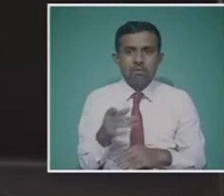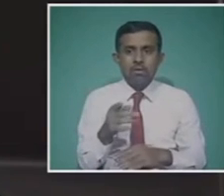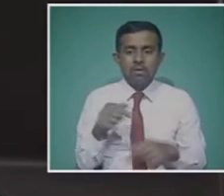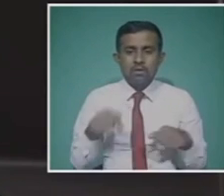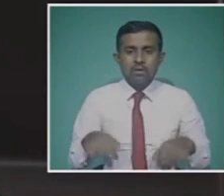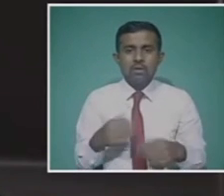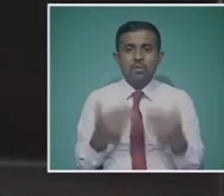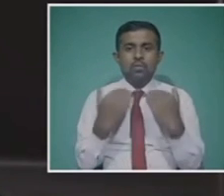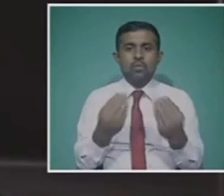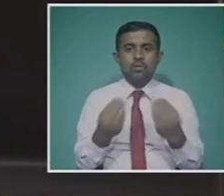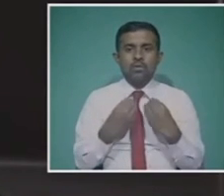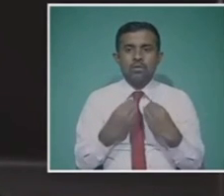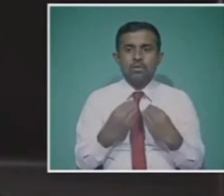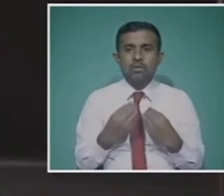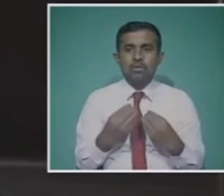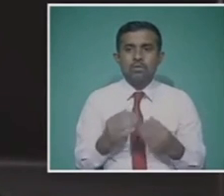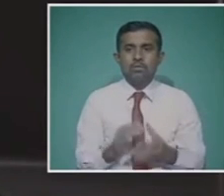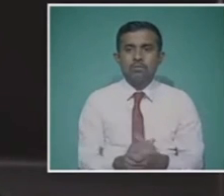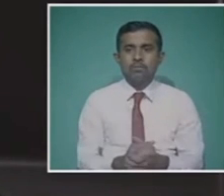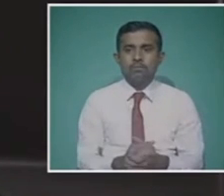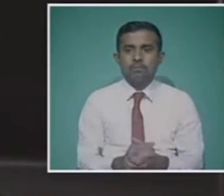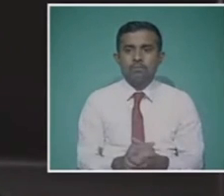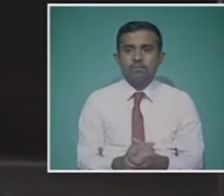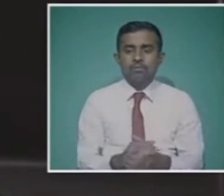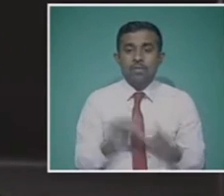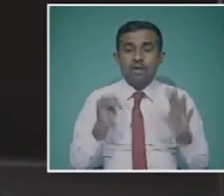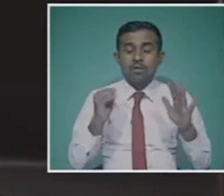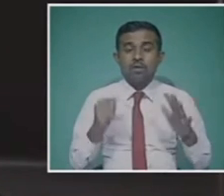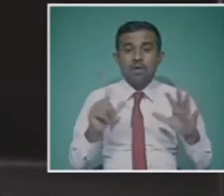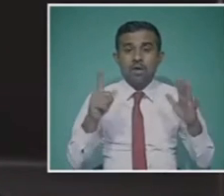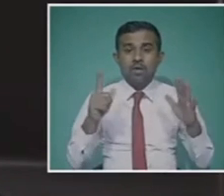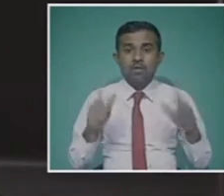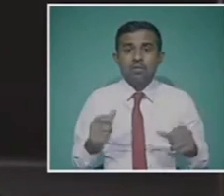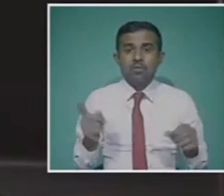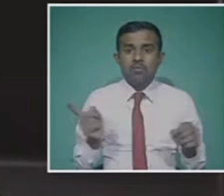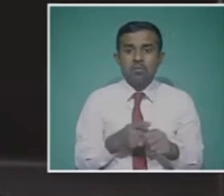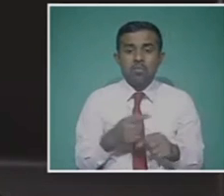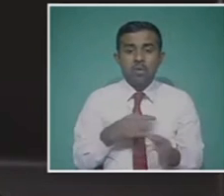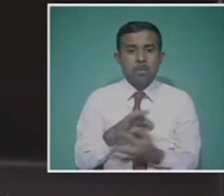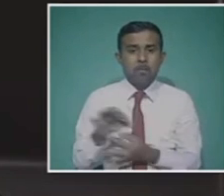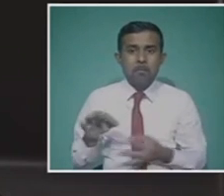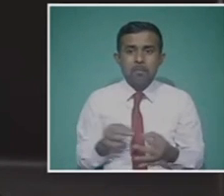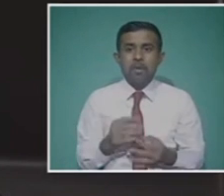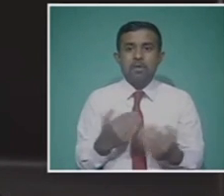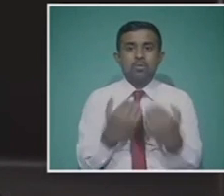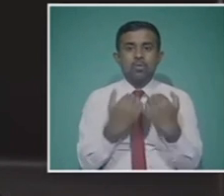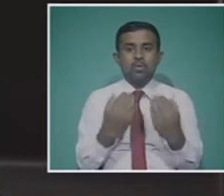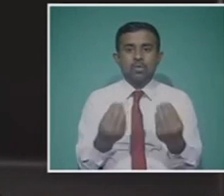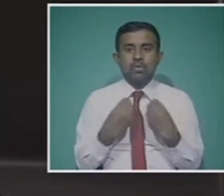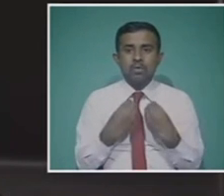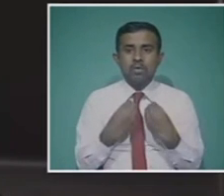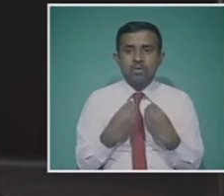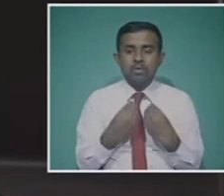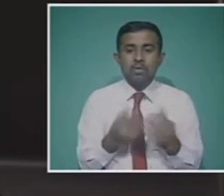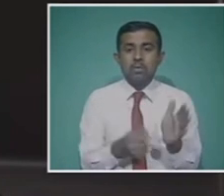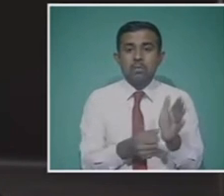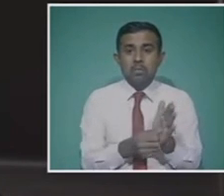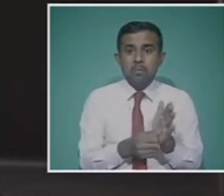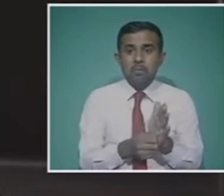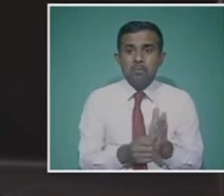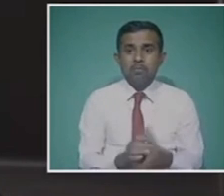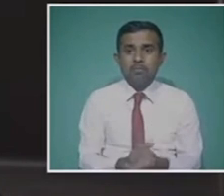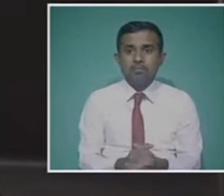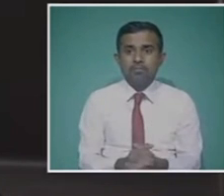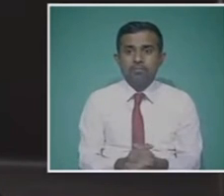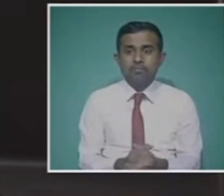දැන් අපට උපදෙස් දෙනවා හැම කෙනාම එහෙමයි 60,000 මරපියොන් අපිට ප්‍රජාතන්ත්‍රවාදය ගැන උගන්වනවා මේ මරවරේ ආරක්ෂා කරගන්න